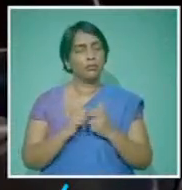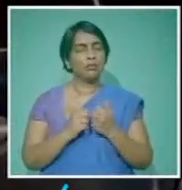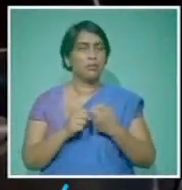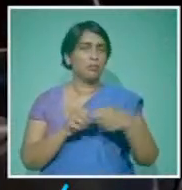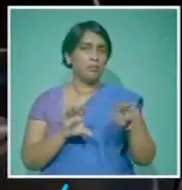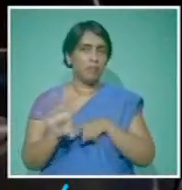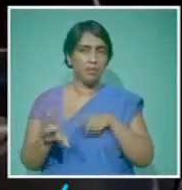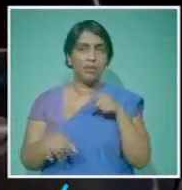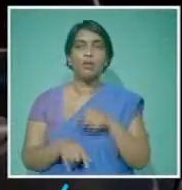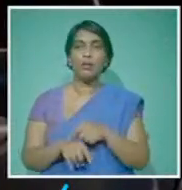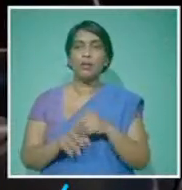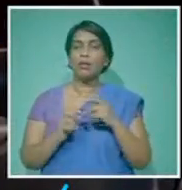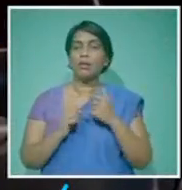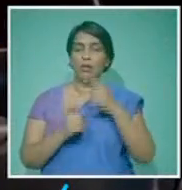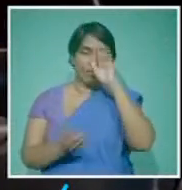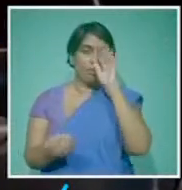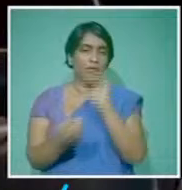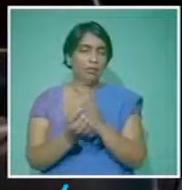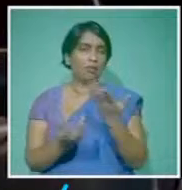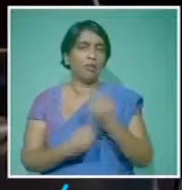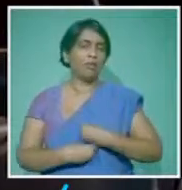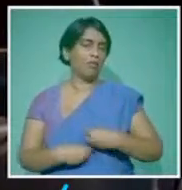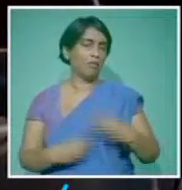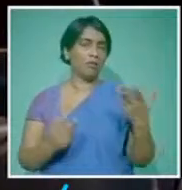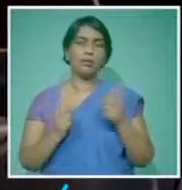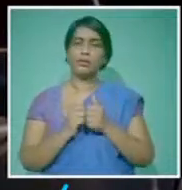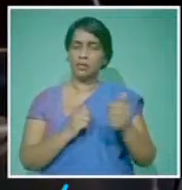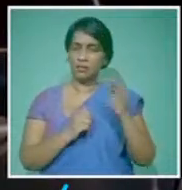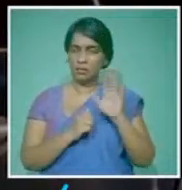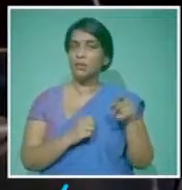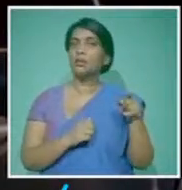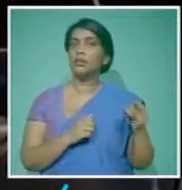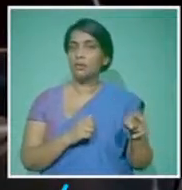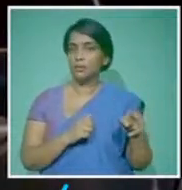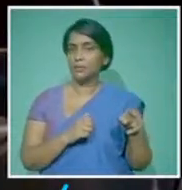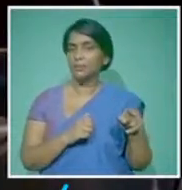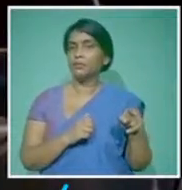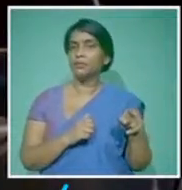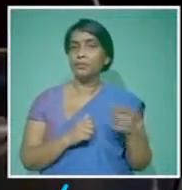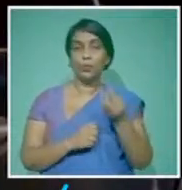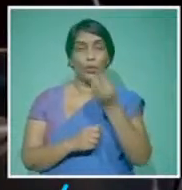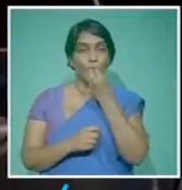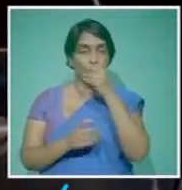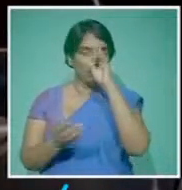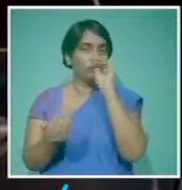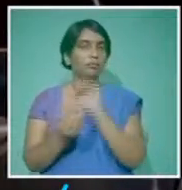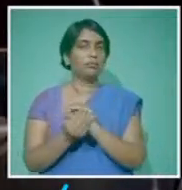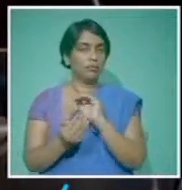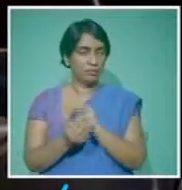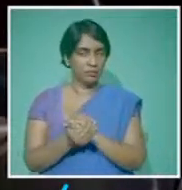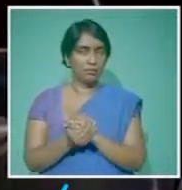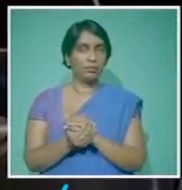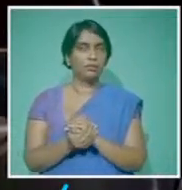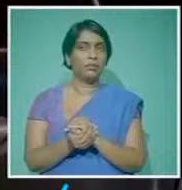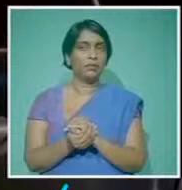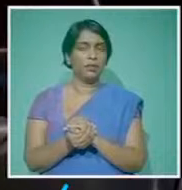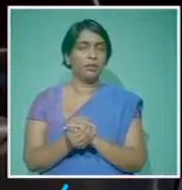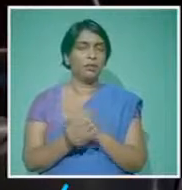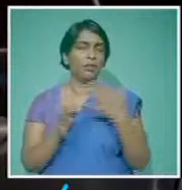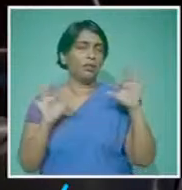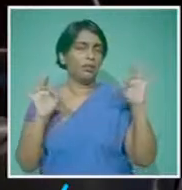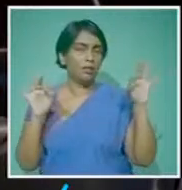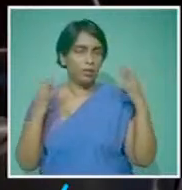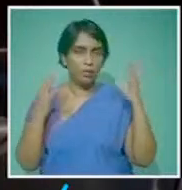වෙලා තියෙන්නේ. මේ අනාරක්ෂිත භාවය නිර්මාණය වෙලා තියෙන්නේ. මේ ආහාර සුරක්ෂිත භාවයේ දුර්වල